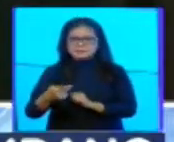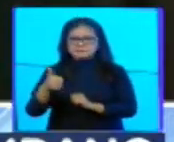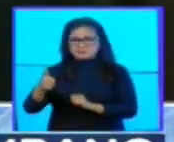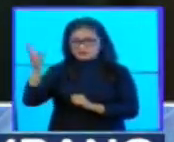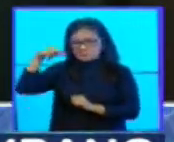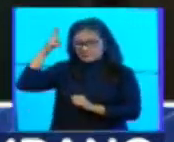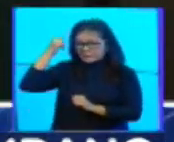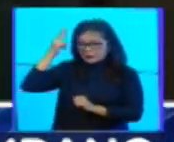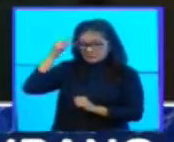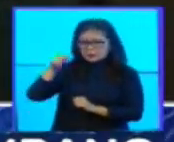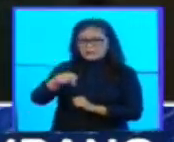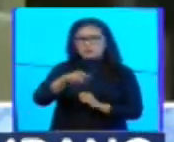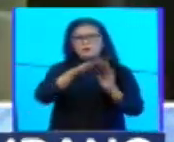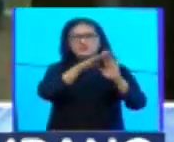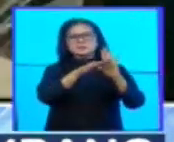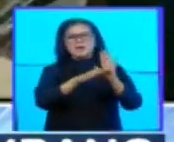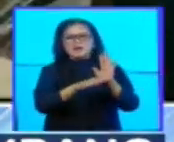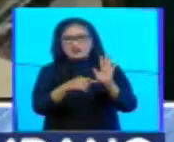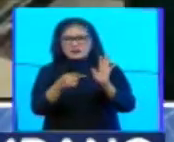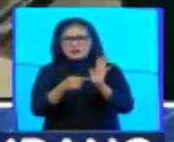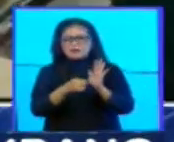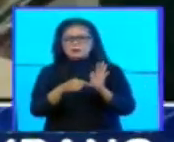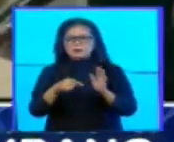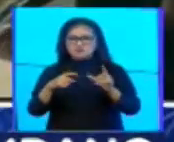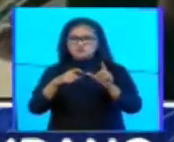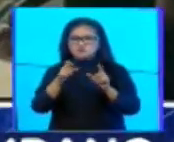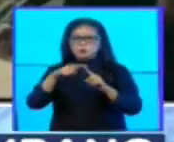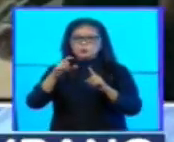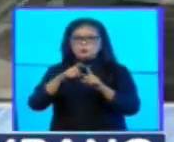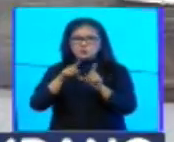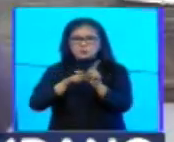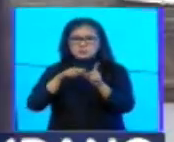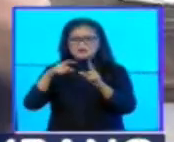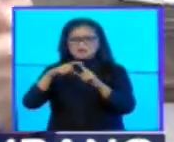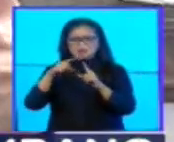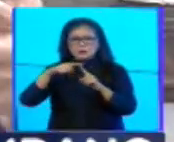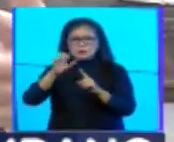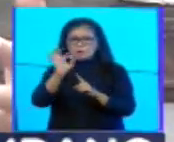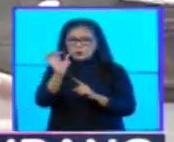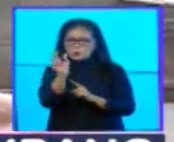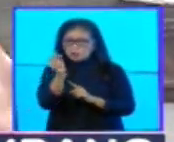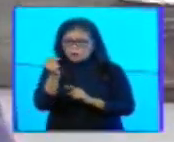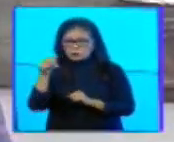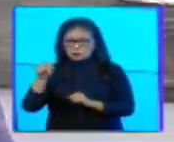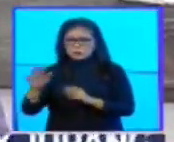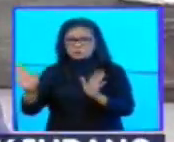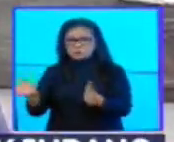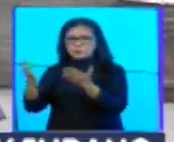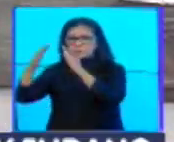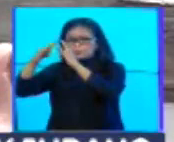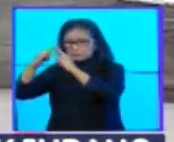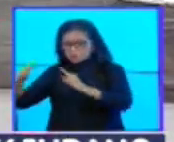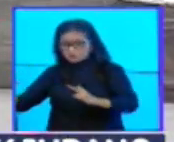perjalanan pulang menuju ke Subang dan dari pantauan kami hingga siang hari ini pun sepertinya akan mulai didirikan posko yang akan didirikan oleh Polres